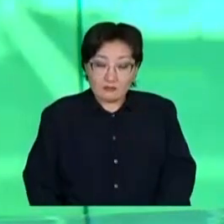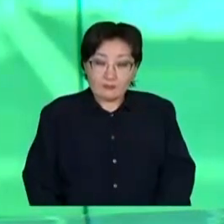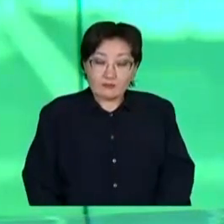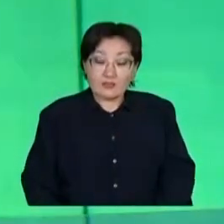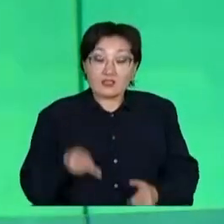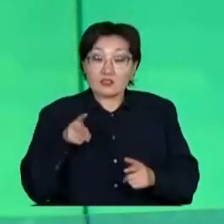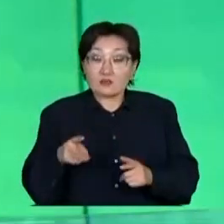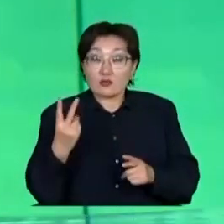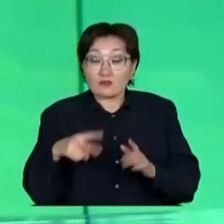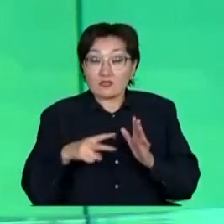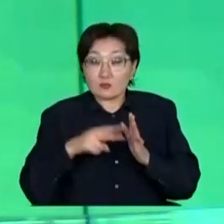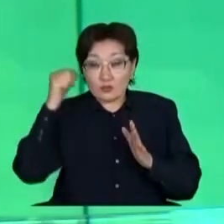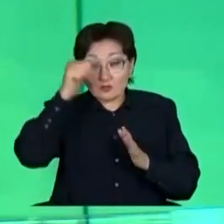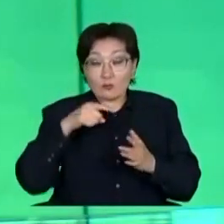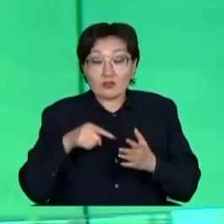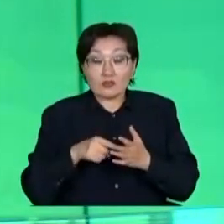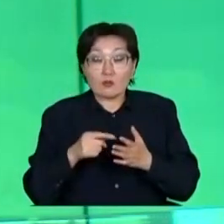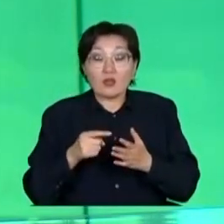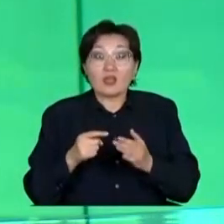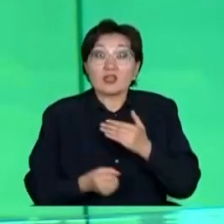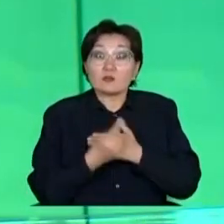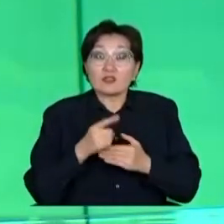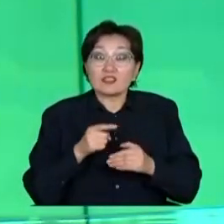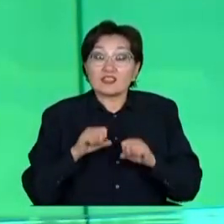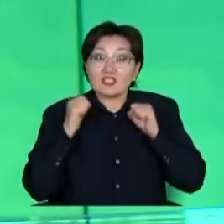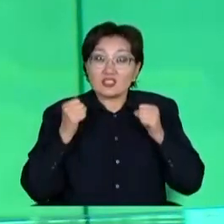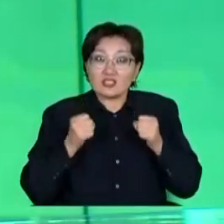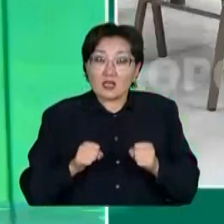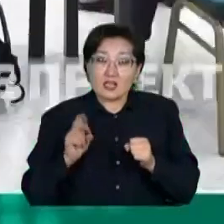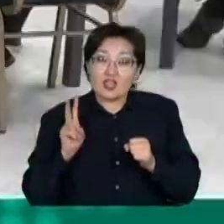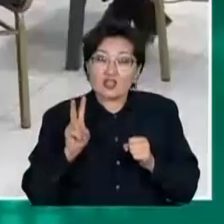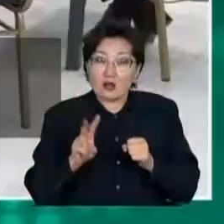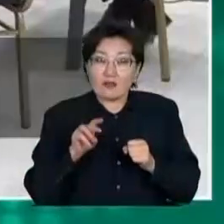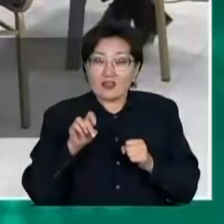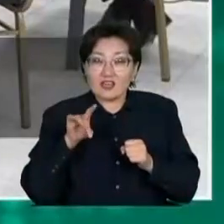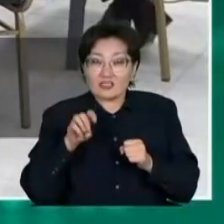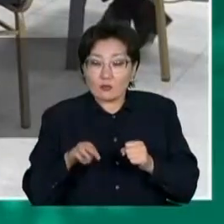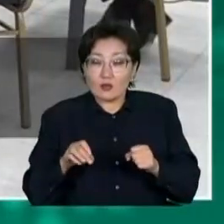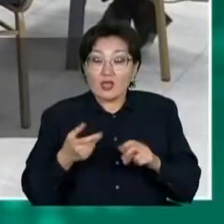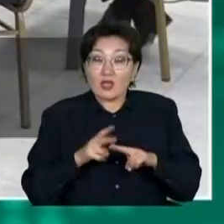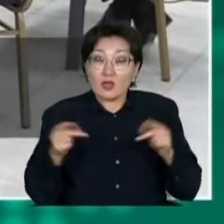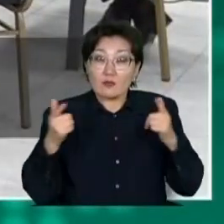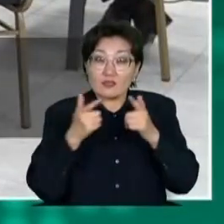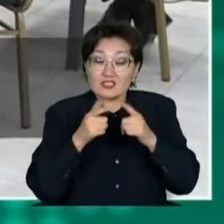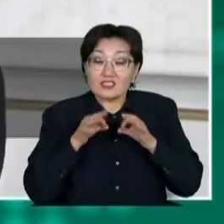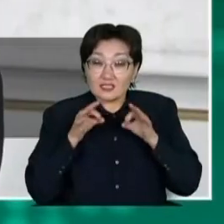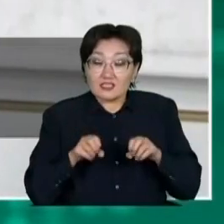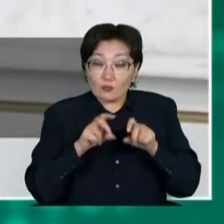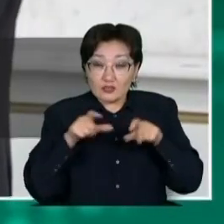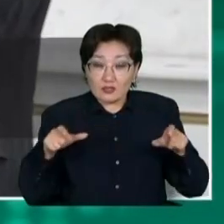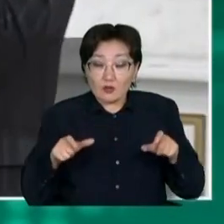К 2027 году в Алматы появятся скоростные трамваи ЛРТ. Об этом рассказали эксперты, принимавшие участие в